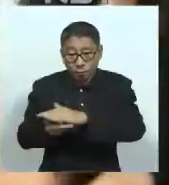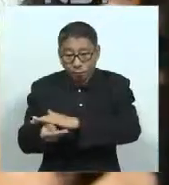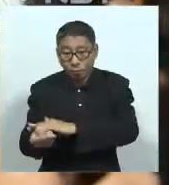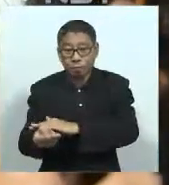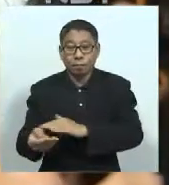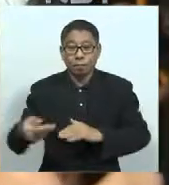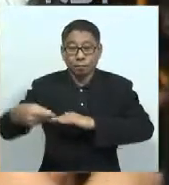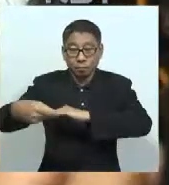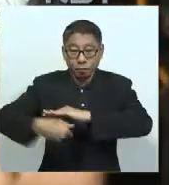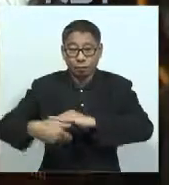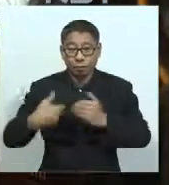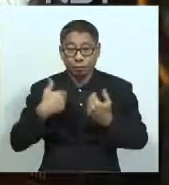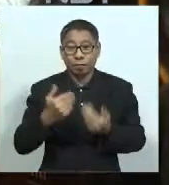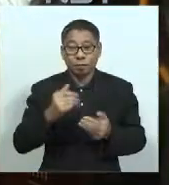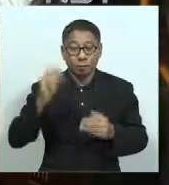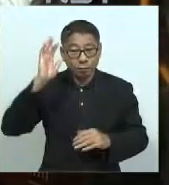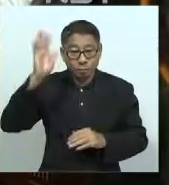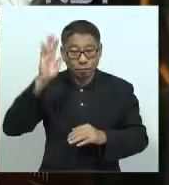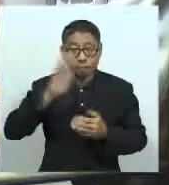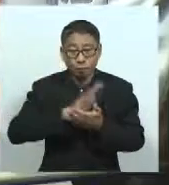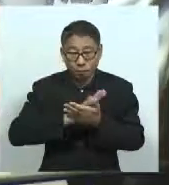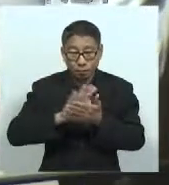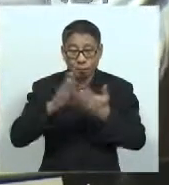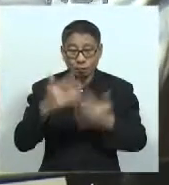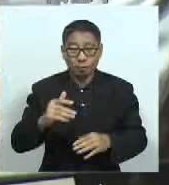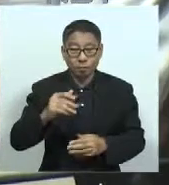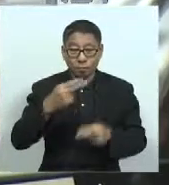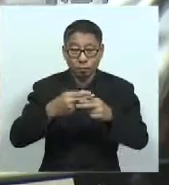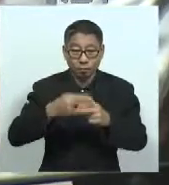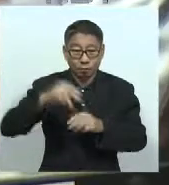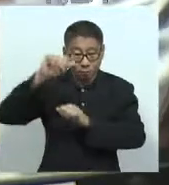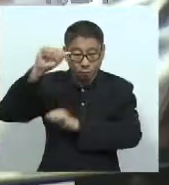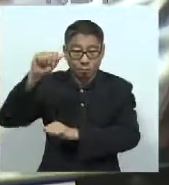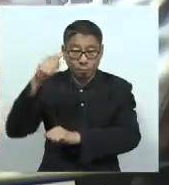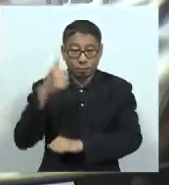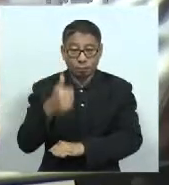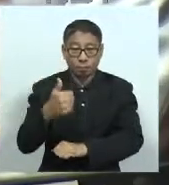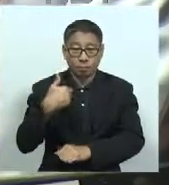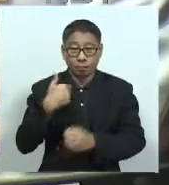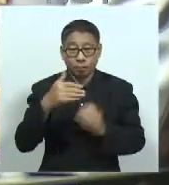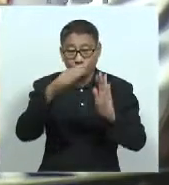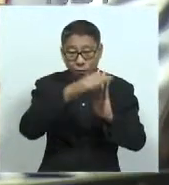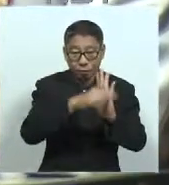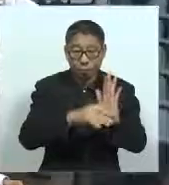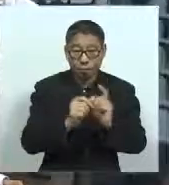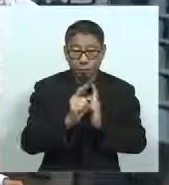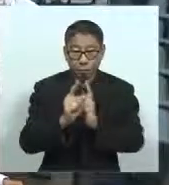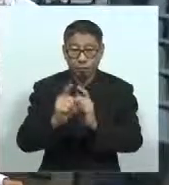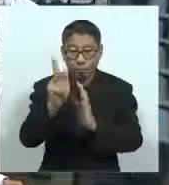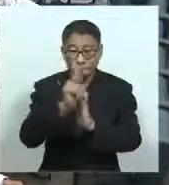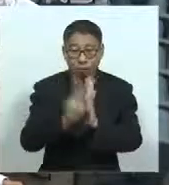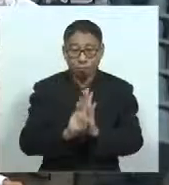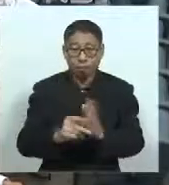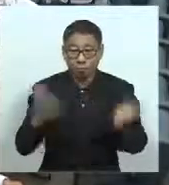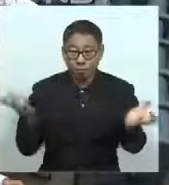รรหาเสร็จสิ้นแล้วจึงสามารถเปิดเผยได้ท่านรองนายกรัฐมนตรีมั่นใจนะครับว่ากระบวนการทั้งหมดได้ทำตามรัฐธรรมนูญ